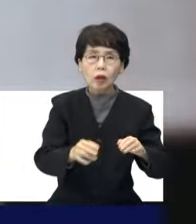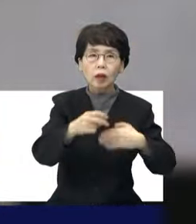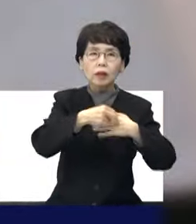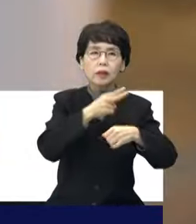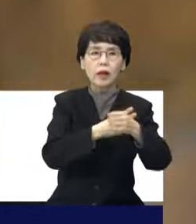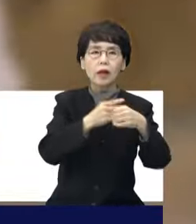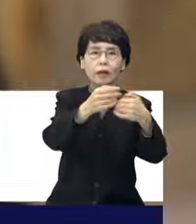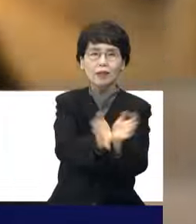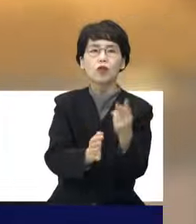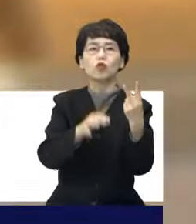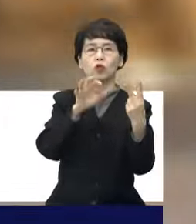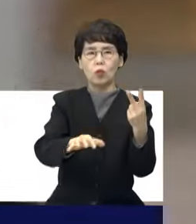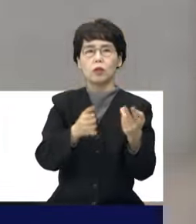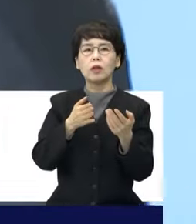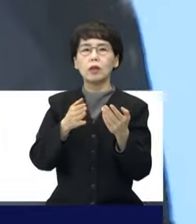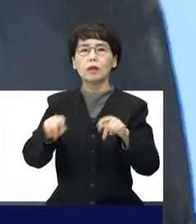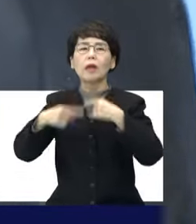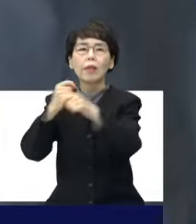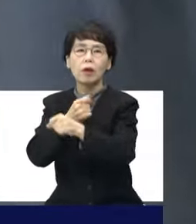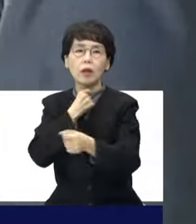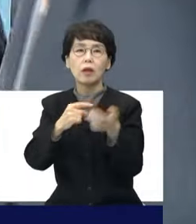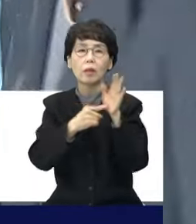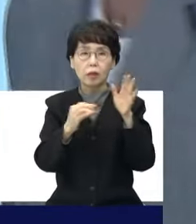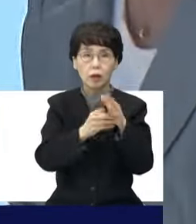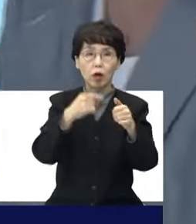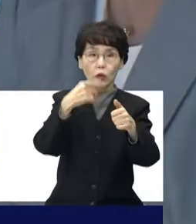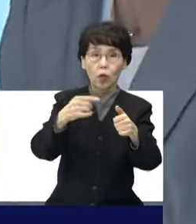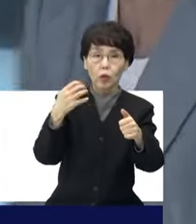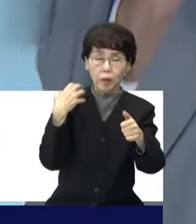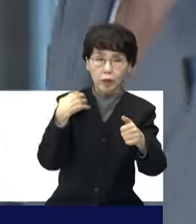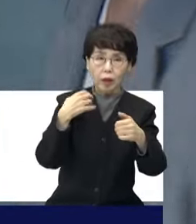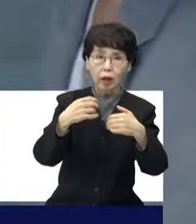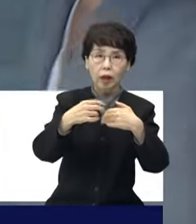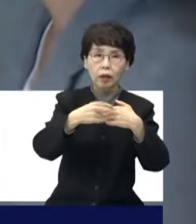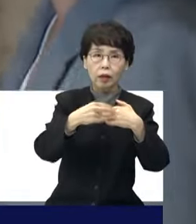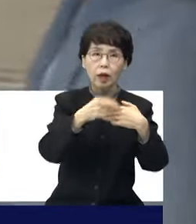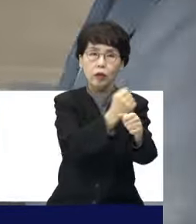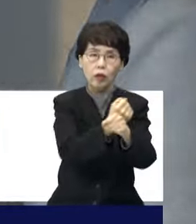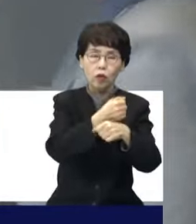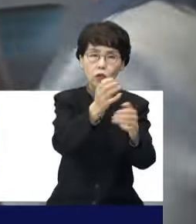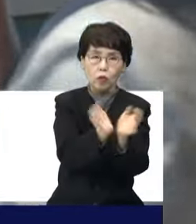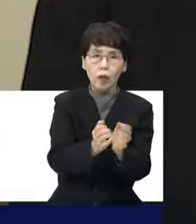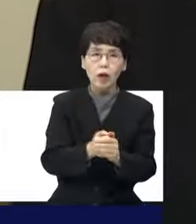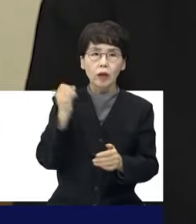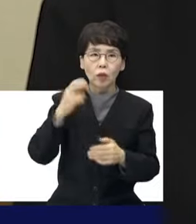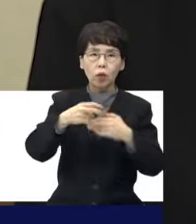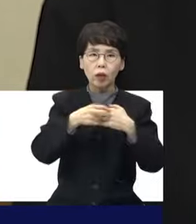뜻을 밝혔습니다. 전공의 수련 교육을 책임지는 대한의학회와 의대 학장들의 모임인